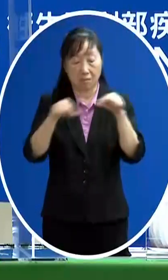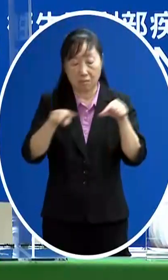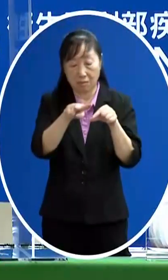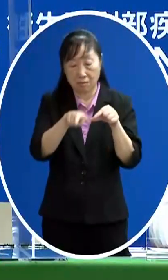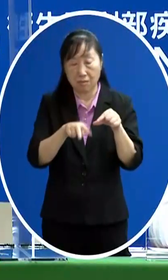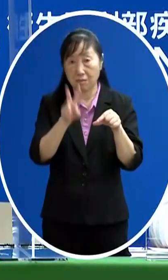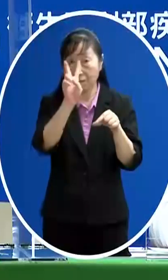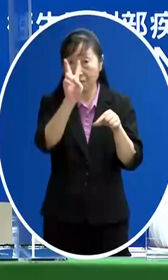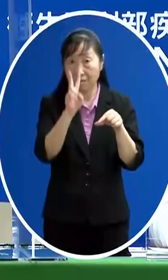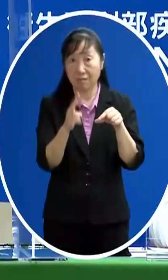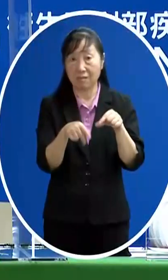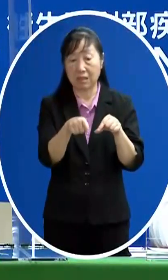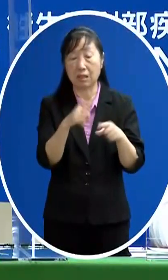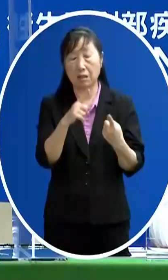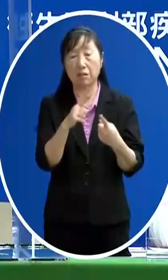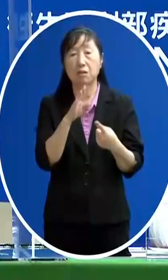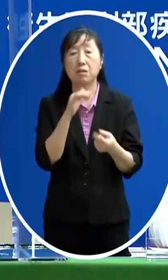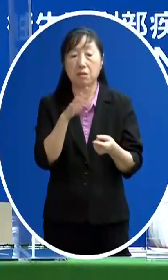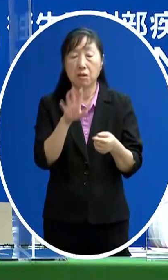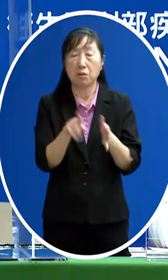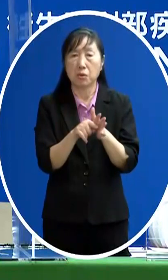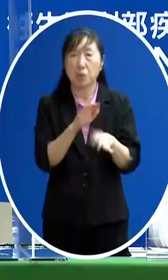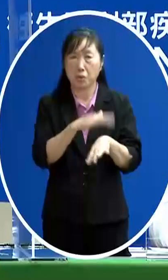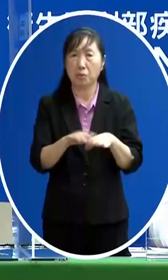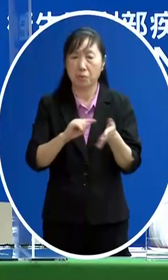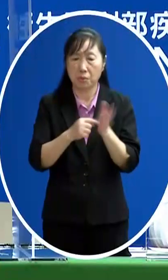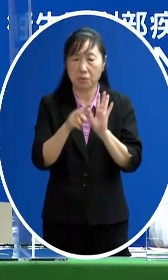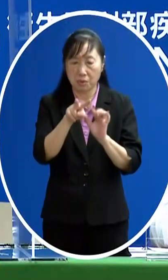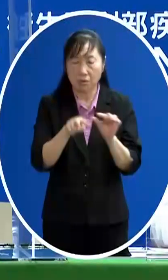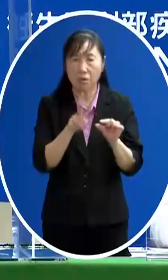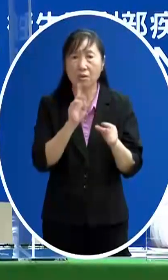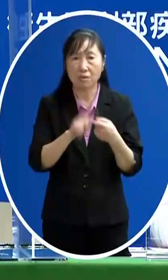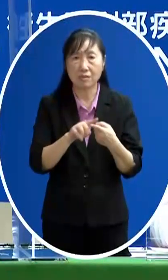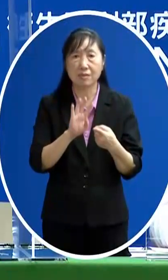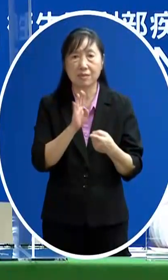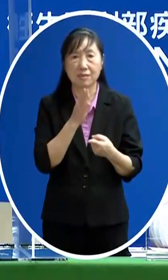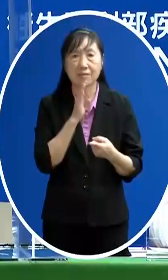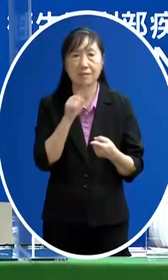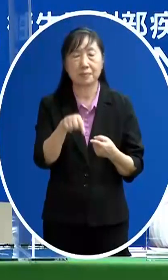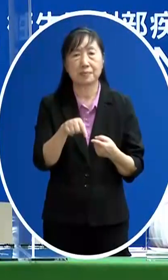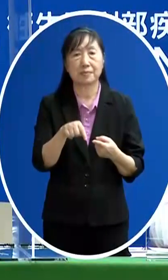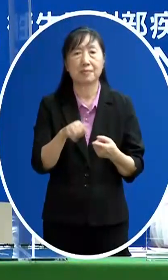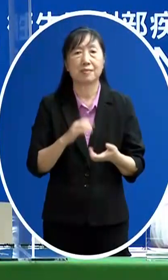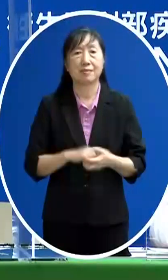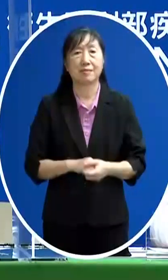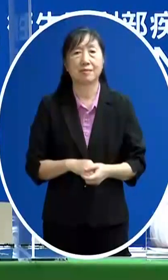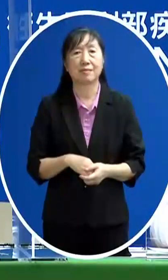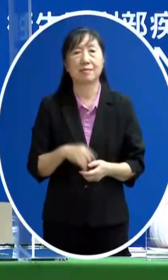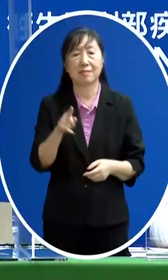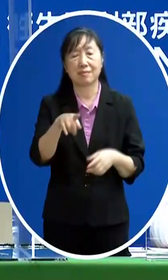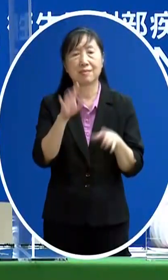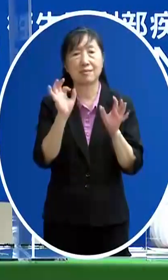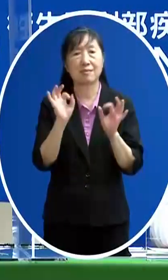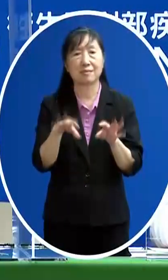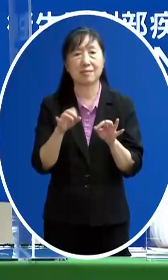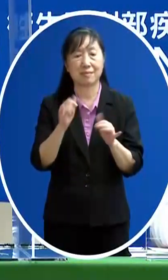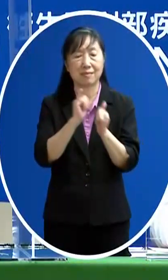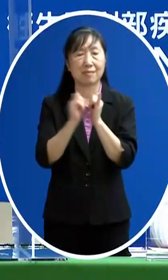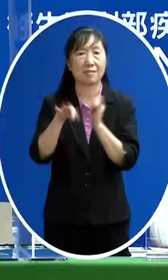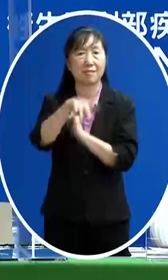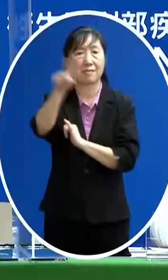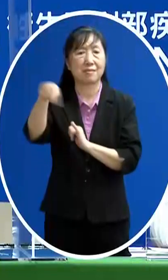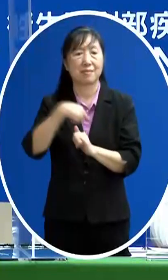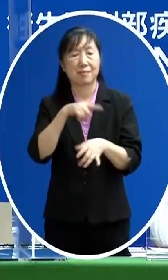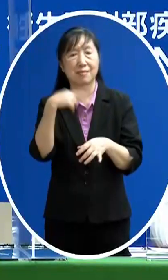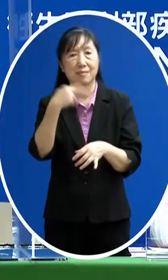它的比较敏感，它有时候也会显露两条线。那我想也不用再浪费社会的资